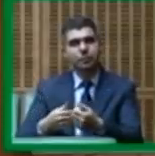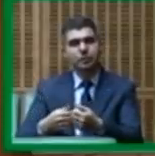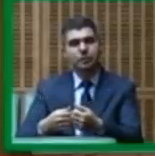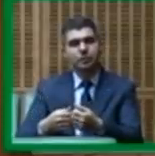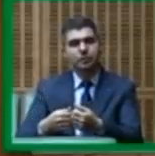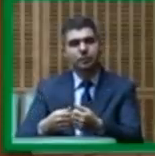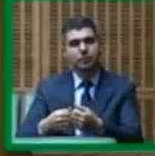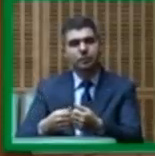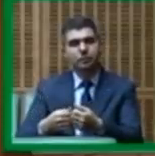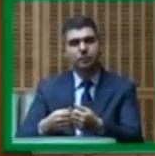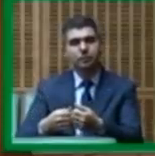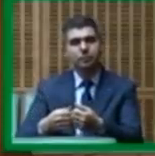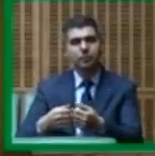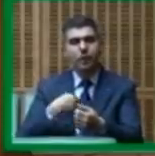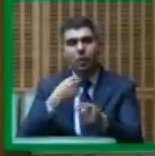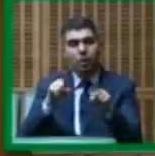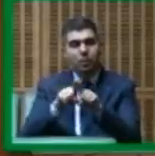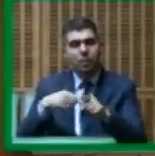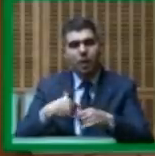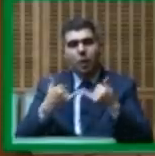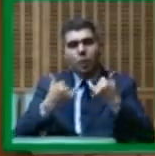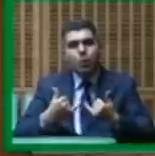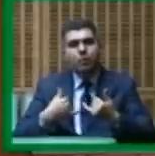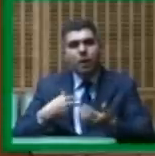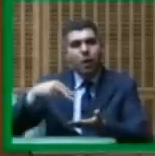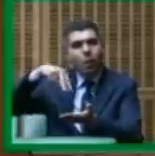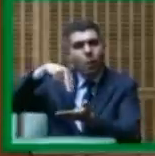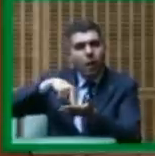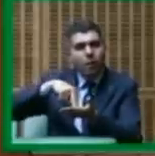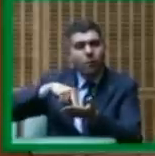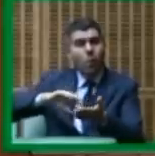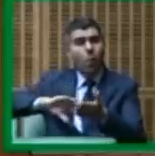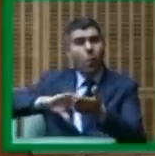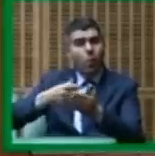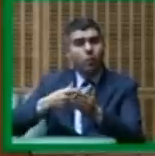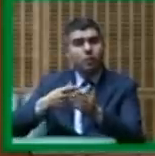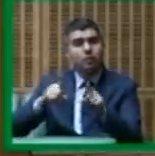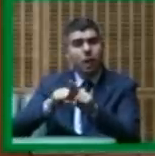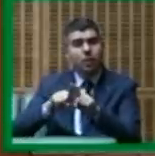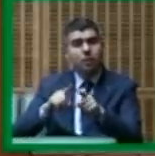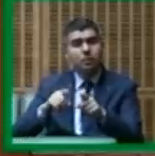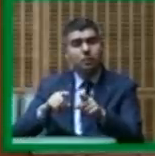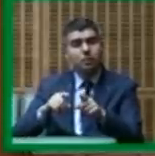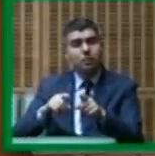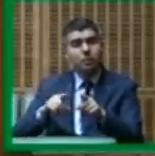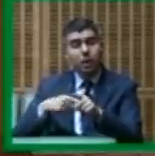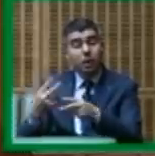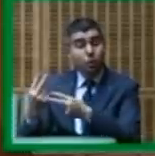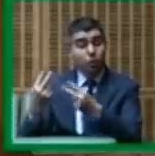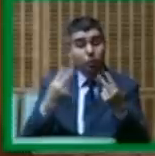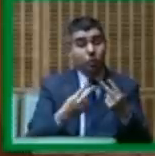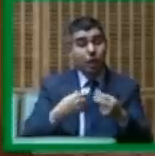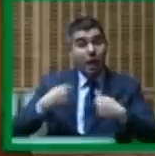وأنا لست هنا لأقول لكم أنه هل كل هذا جاء أو حدث فقط لما جئت